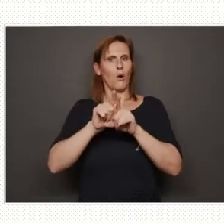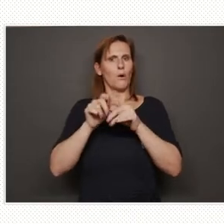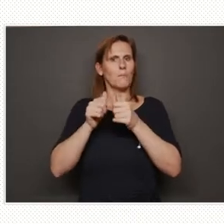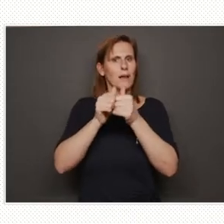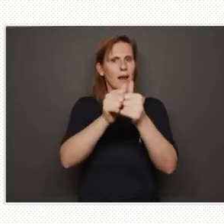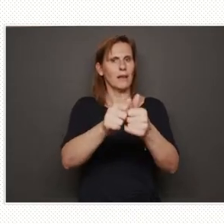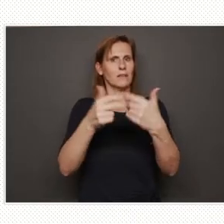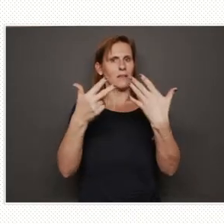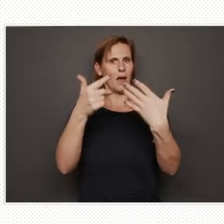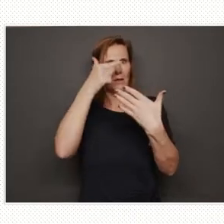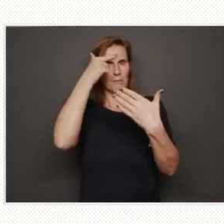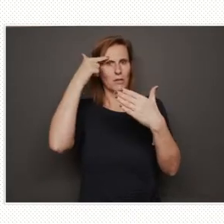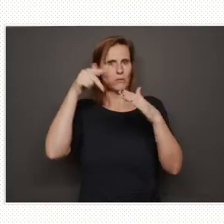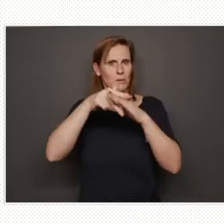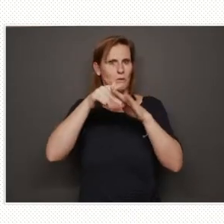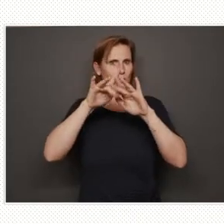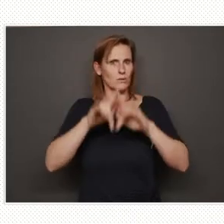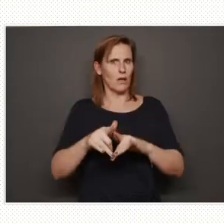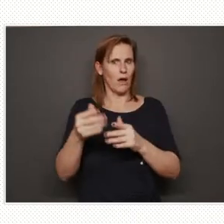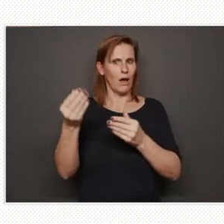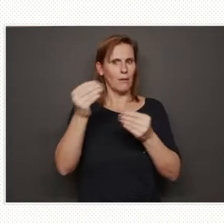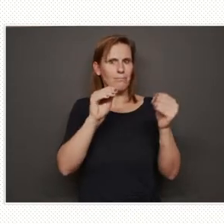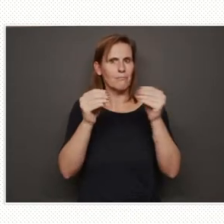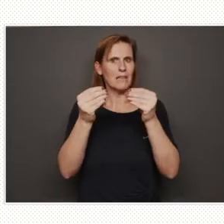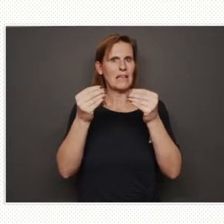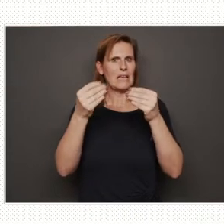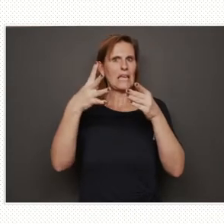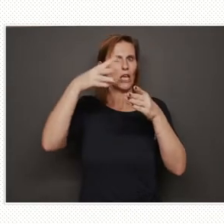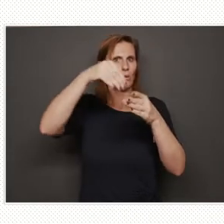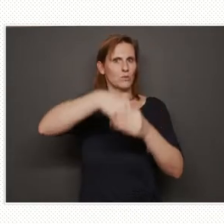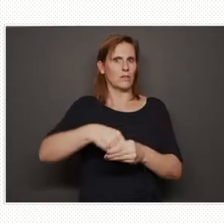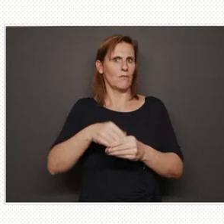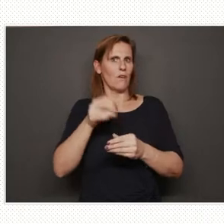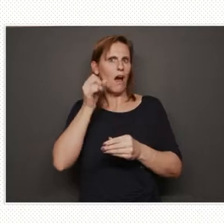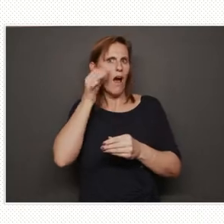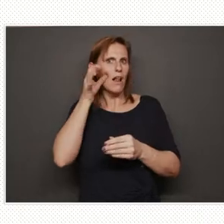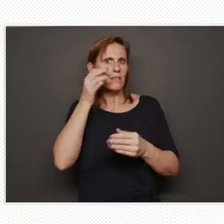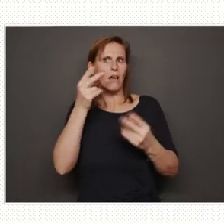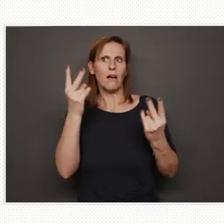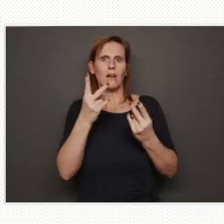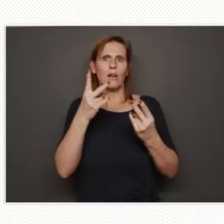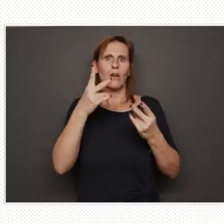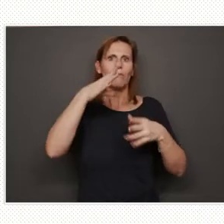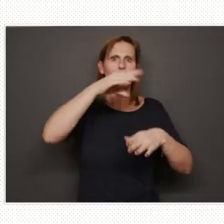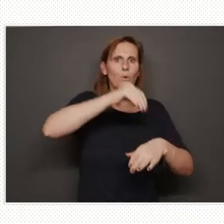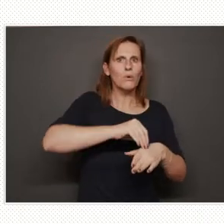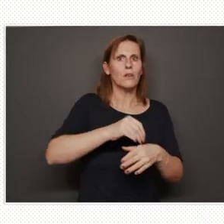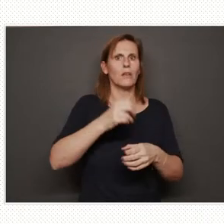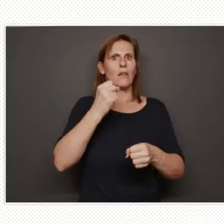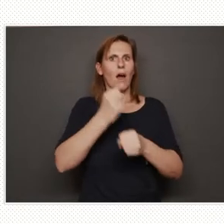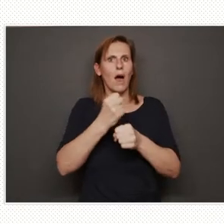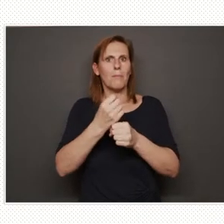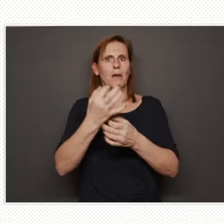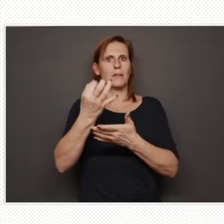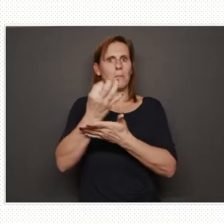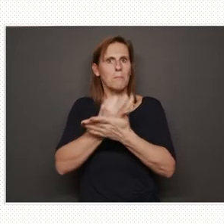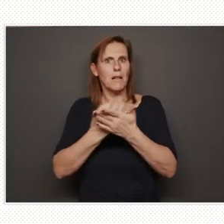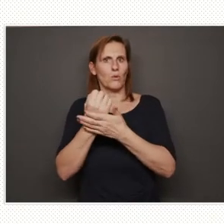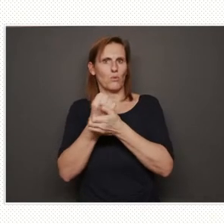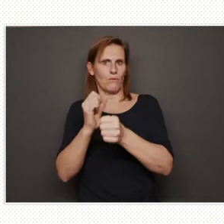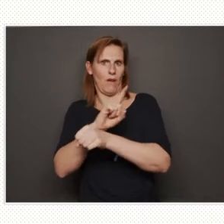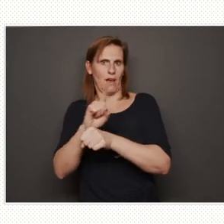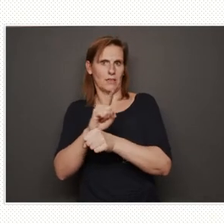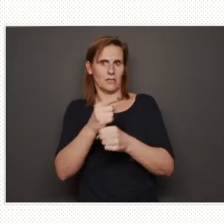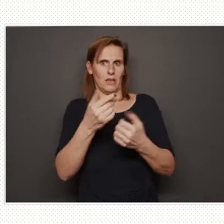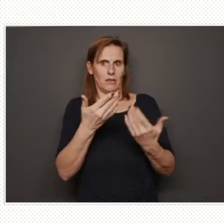der Gestaltung ihres inklusiven Alltags, beim Wohnen, in der Arbeit, bei Bildung und Freizeit.